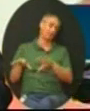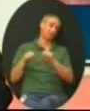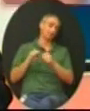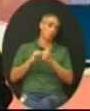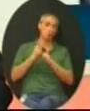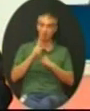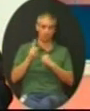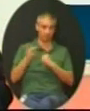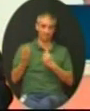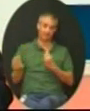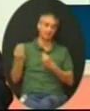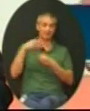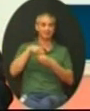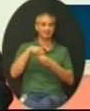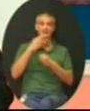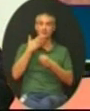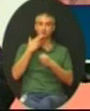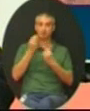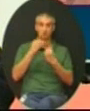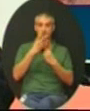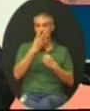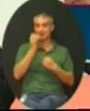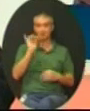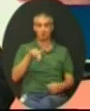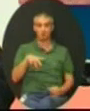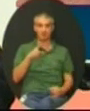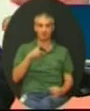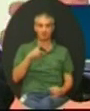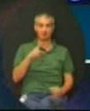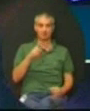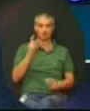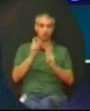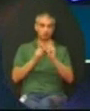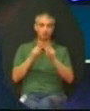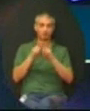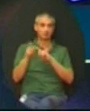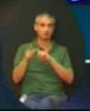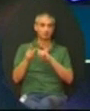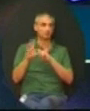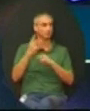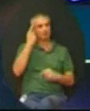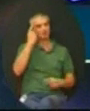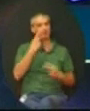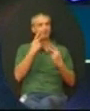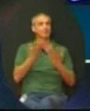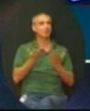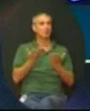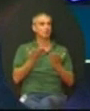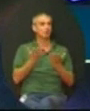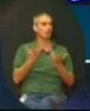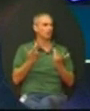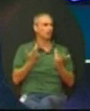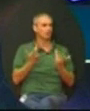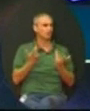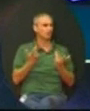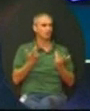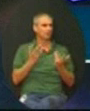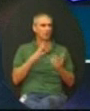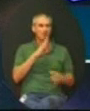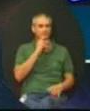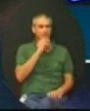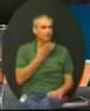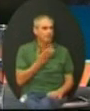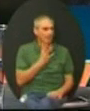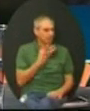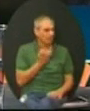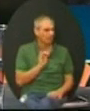לא תספח או תצרף לירושלים עוד 400 אלף תושבים כאלה, אז מה לדעתך הפתרון? מה זה לספח? הפתרון, על מה אתה מדבר? על